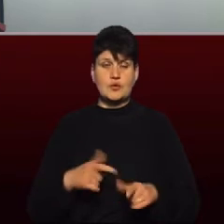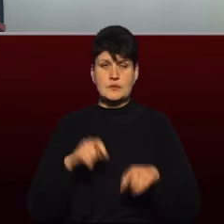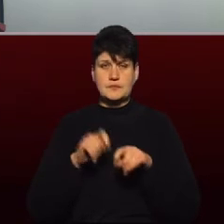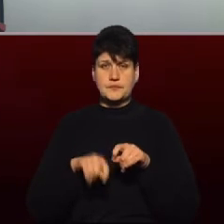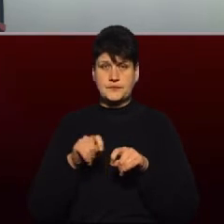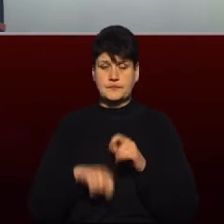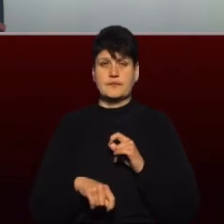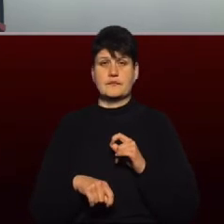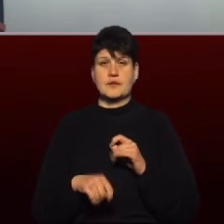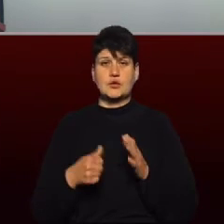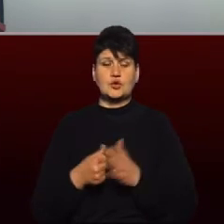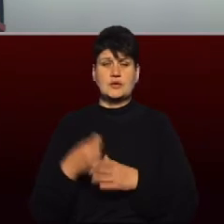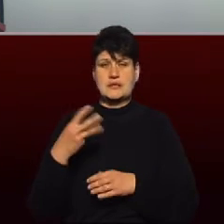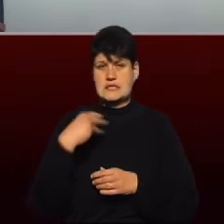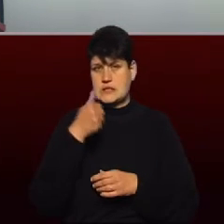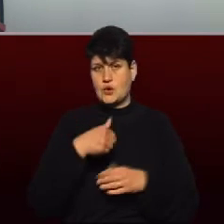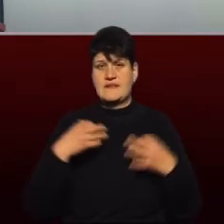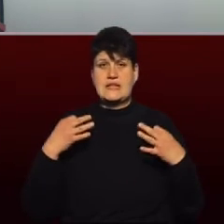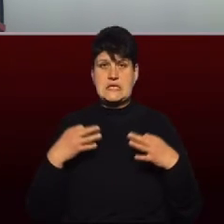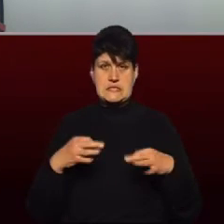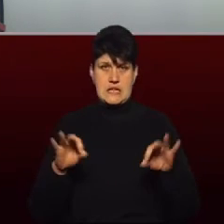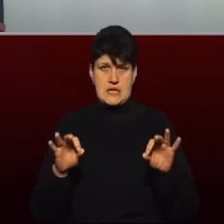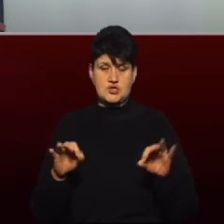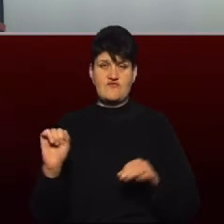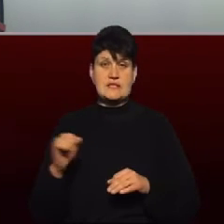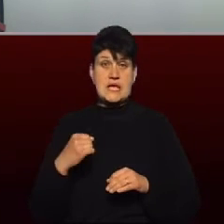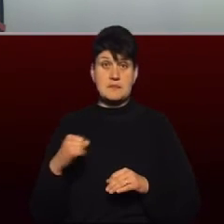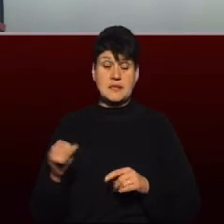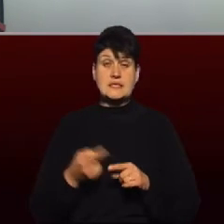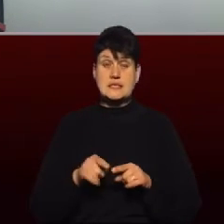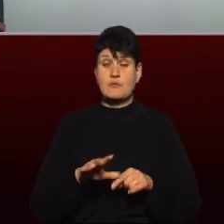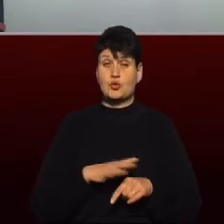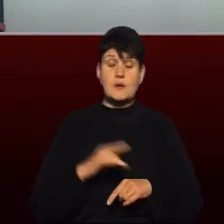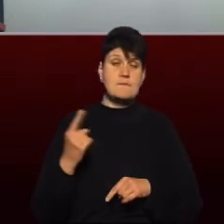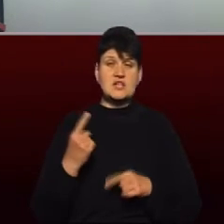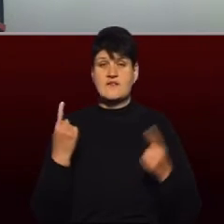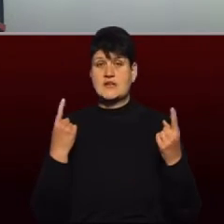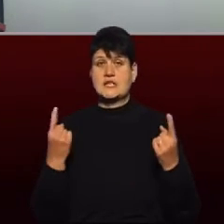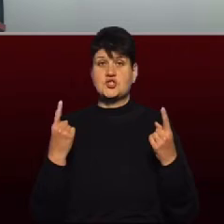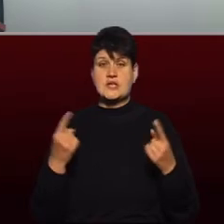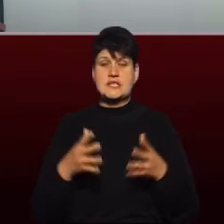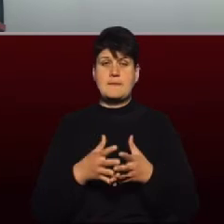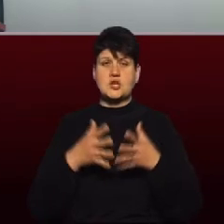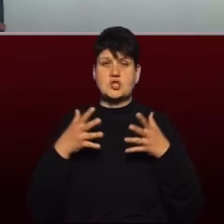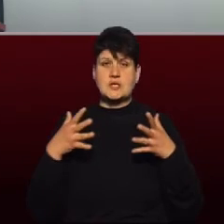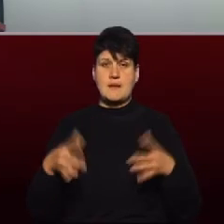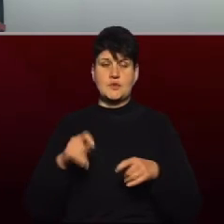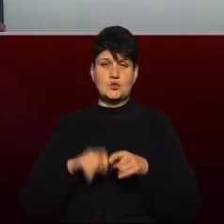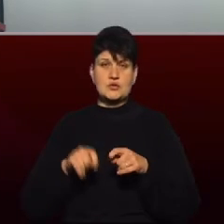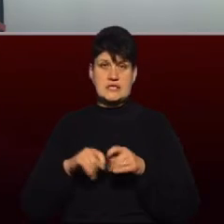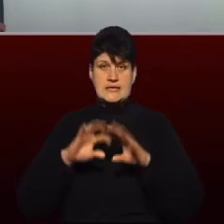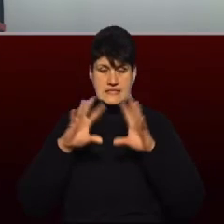30-ліття Незалежності, власне, в серпні. Це було таке перше величезне масштабне соціологічне дослідження загальною вибіркою більше 20